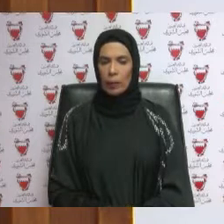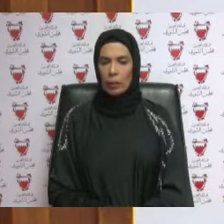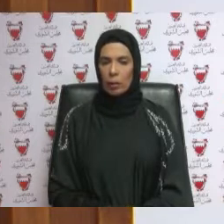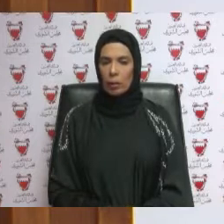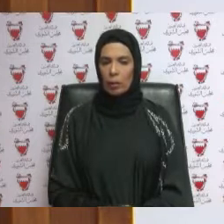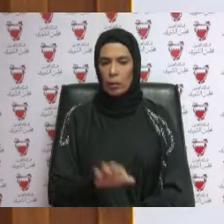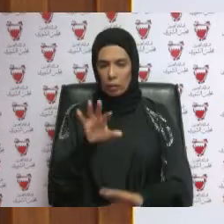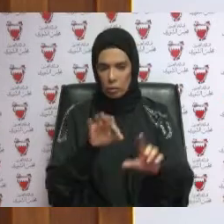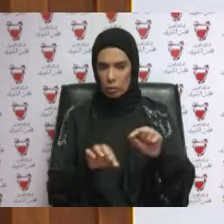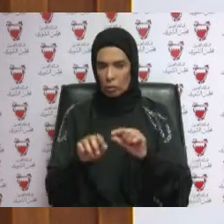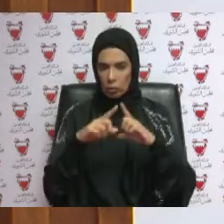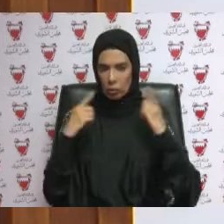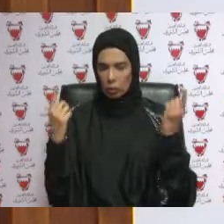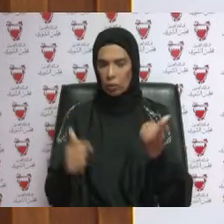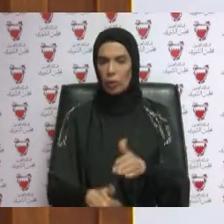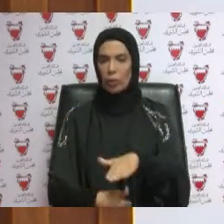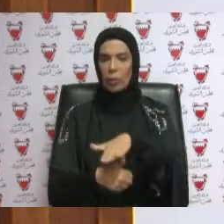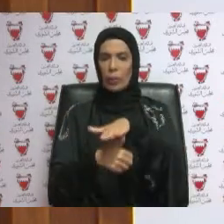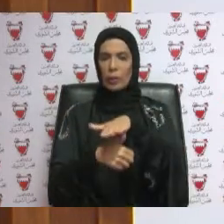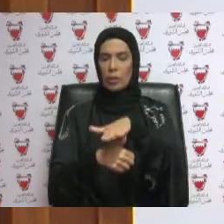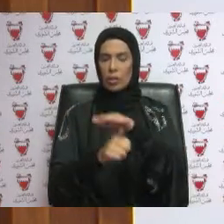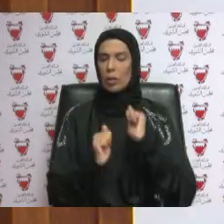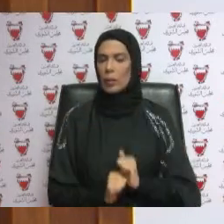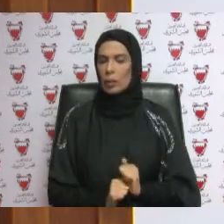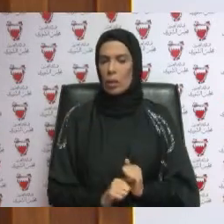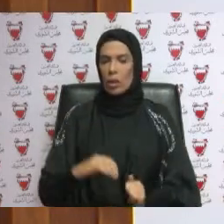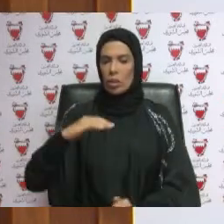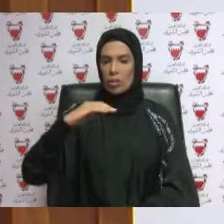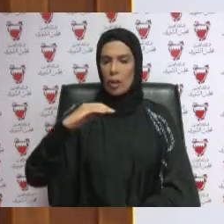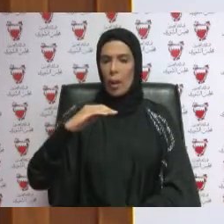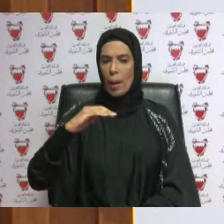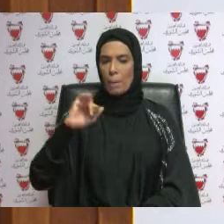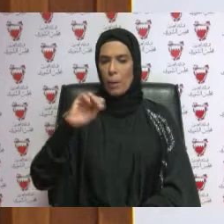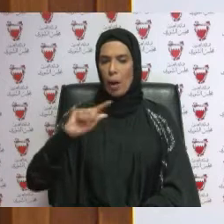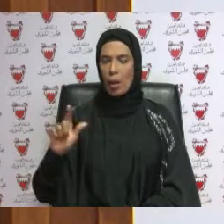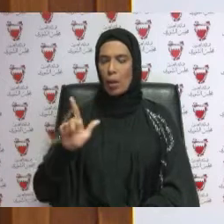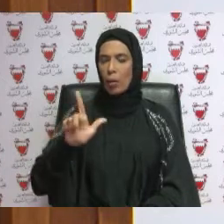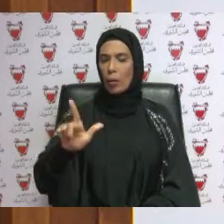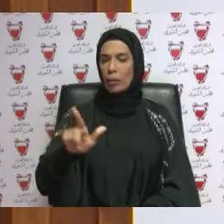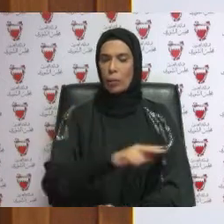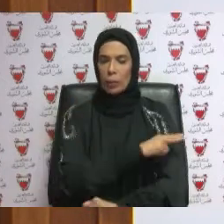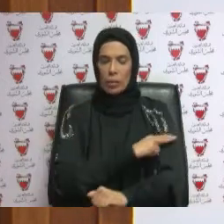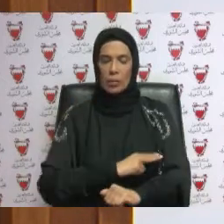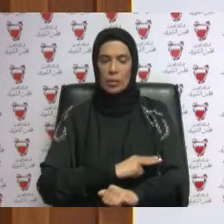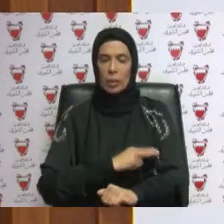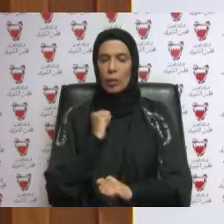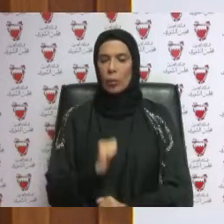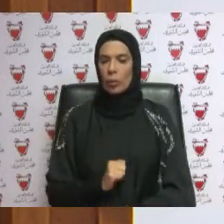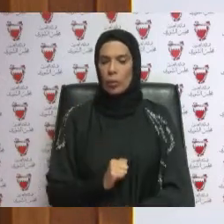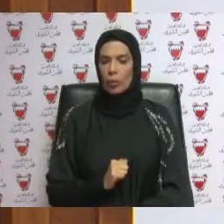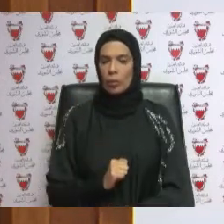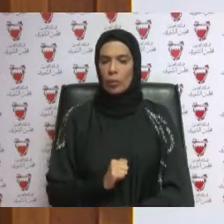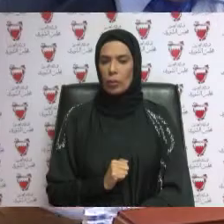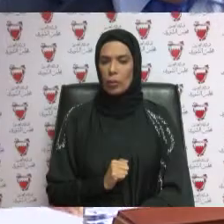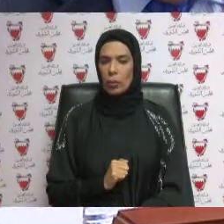فقد تشكلت اللجنة برئاسة سعادة الأستاذ جمال محمد فخرو النائب الأول رئيس مجلس الشورى وعضوية كل من أصحاب السعادة أعضاء